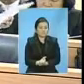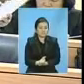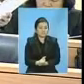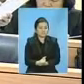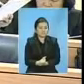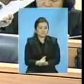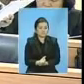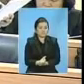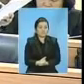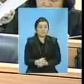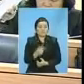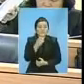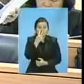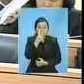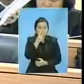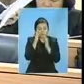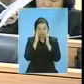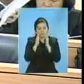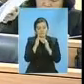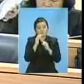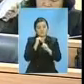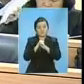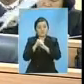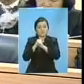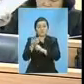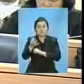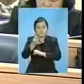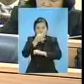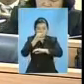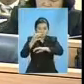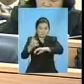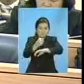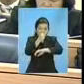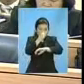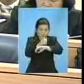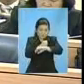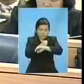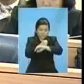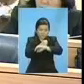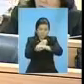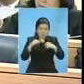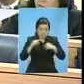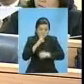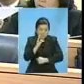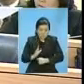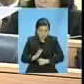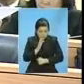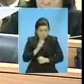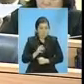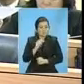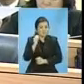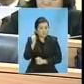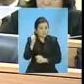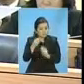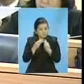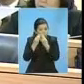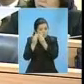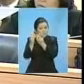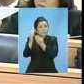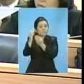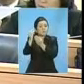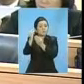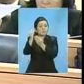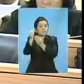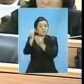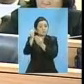เราเคยเห็นนักการเมืองที่สามารถกราบไหว้ได้ทั้งโลกเหตุใดประเทศไทยจะมีนัก